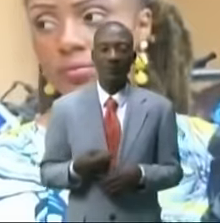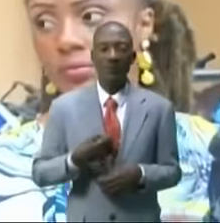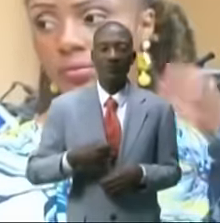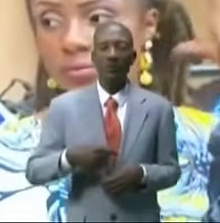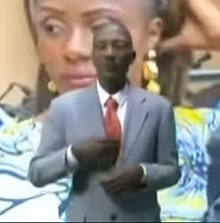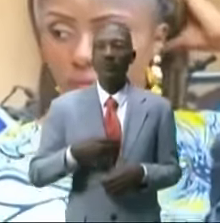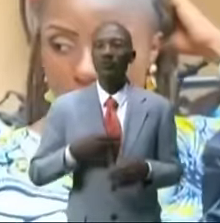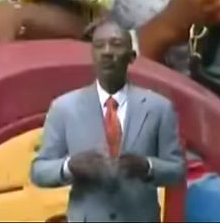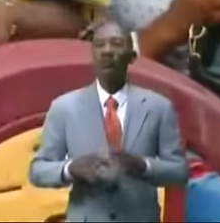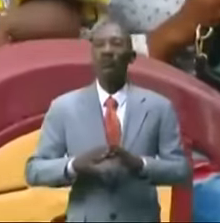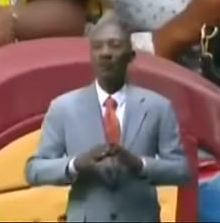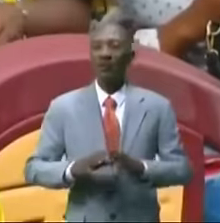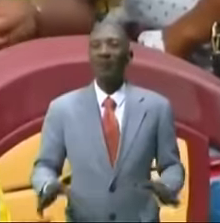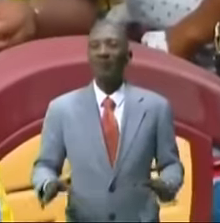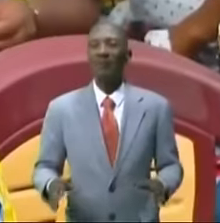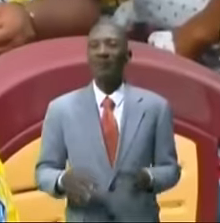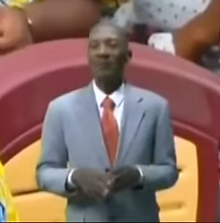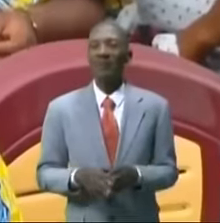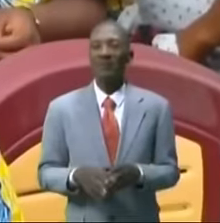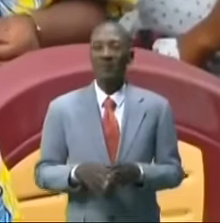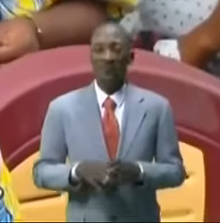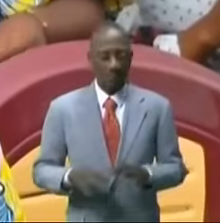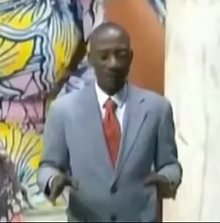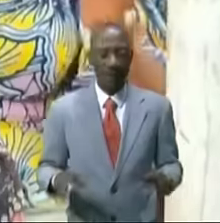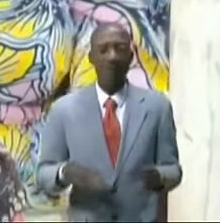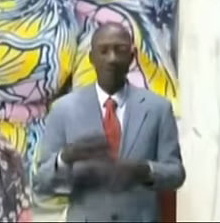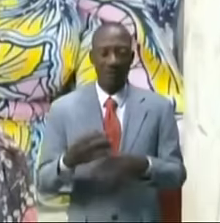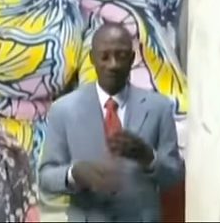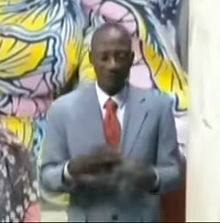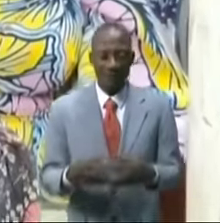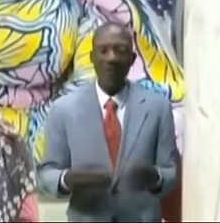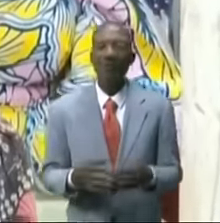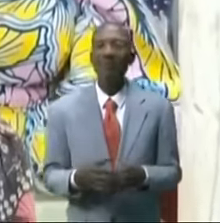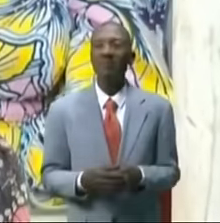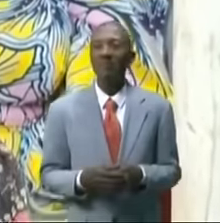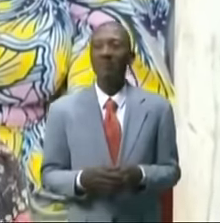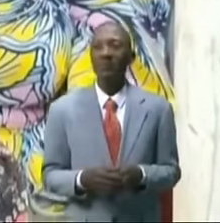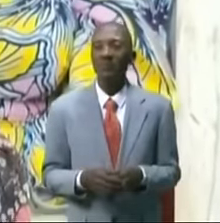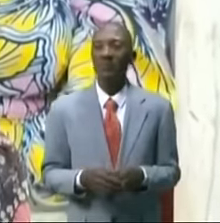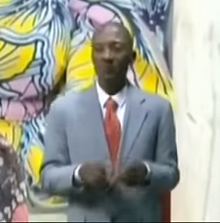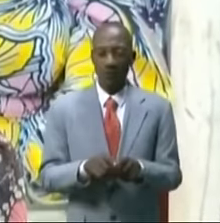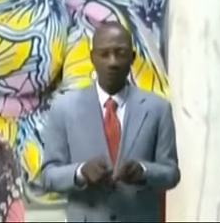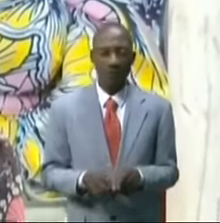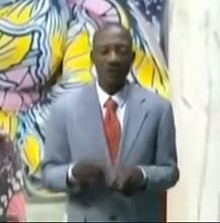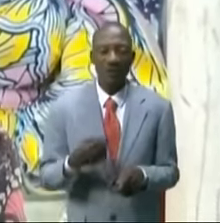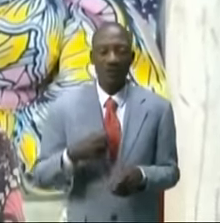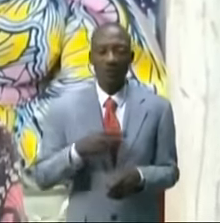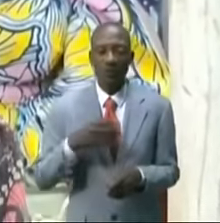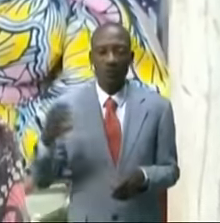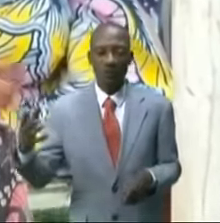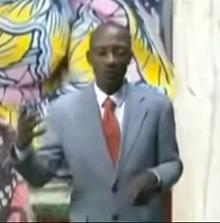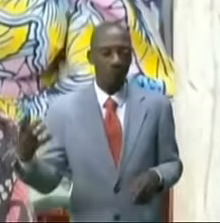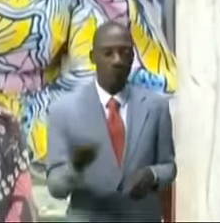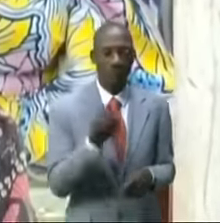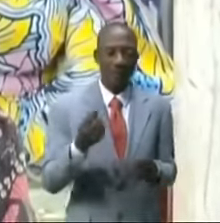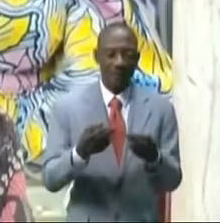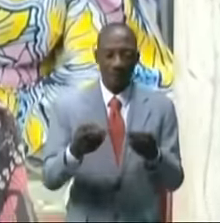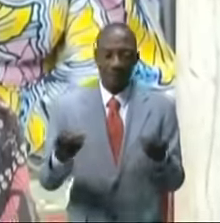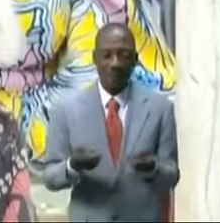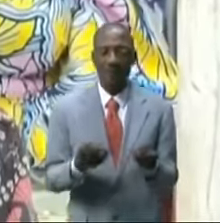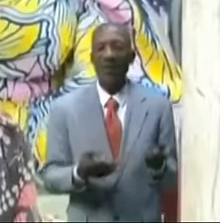des usines de transformation de produits agroalimentaires par nos produits agricoles. Nous sommes capables de faire la